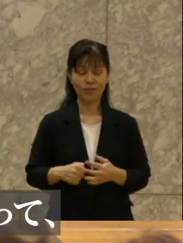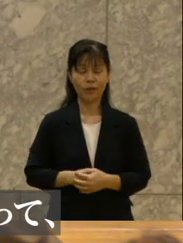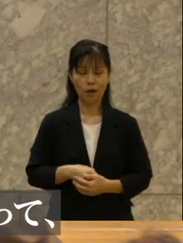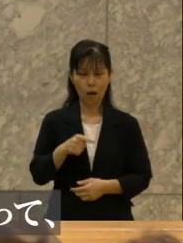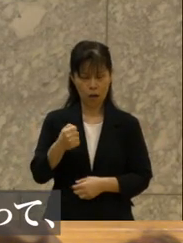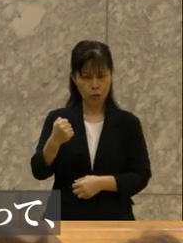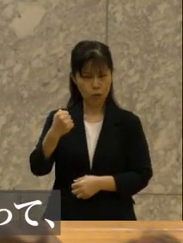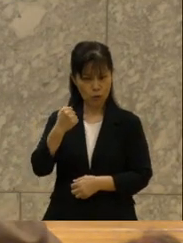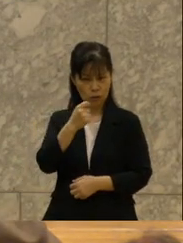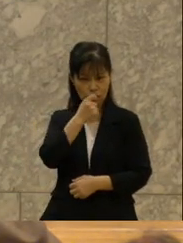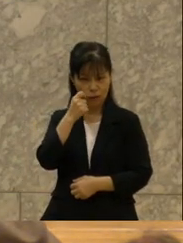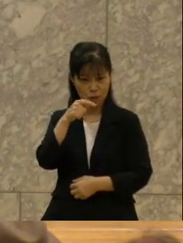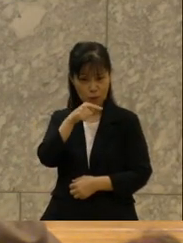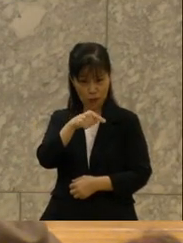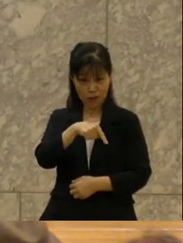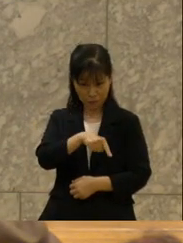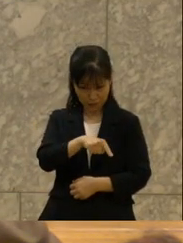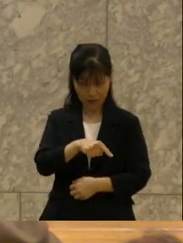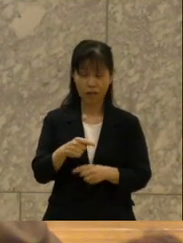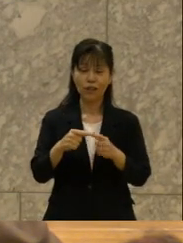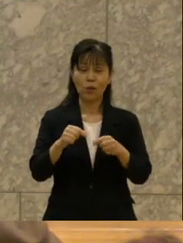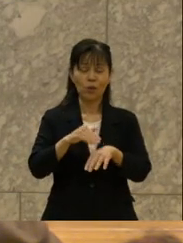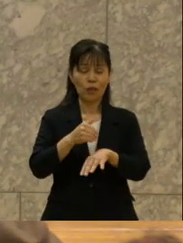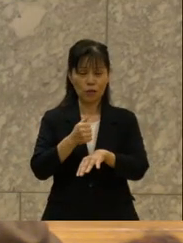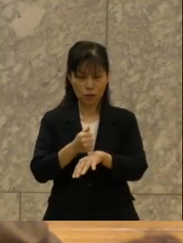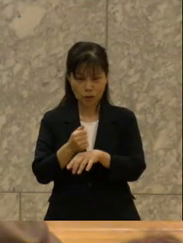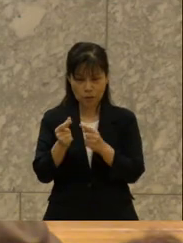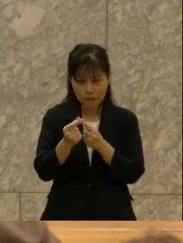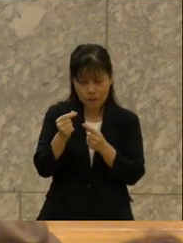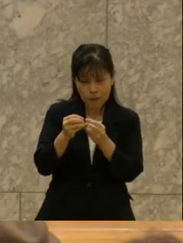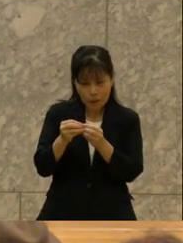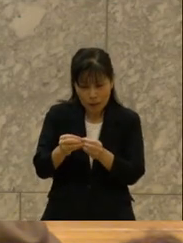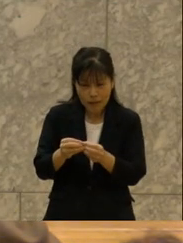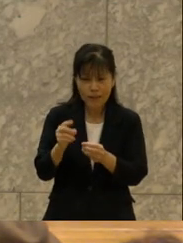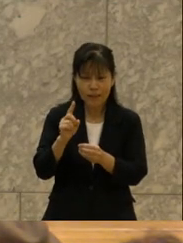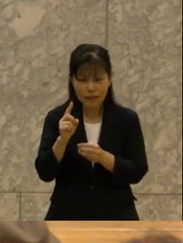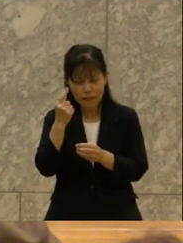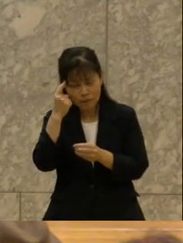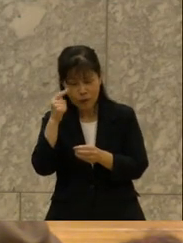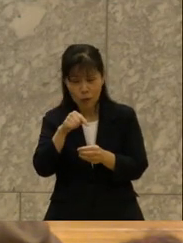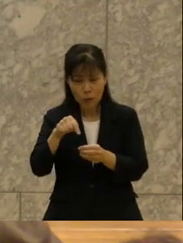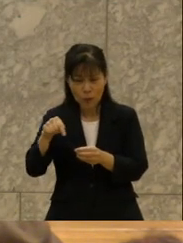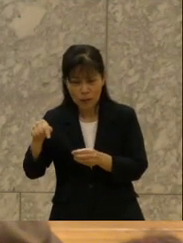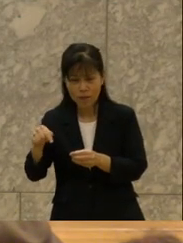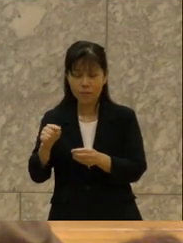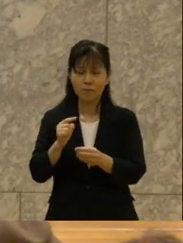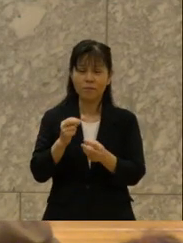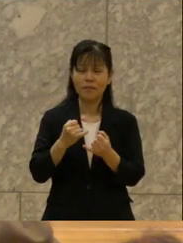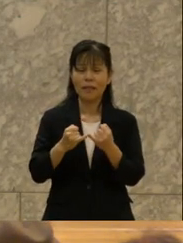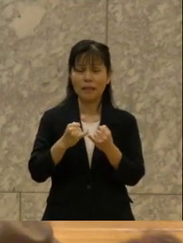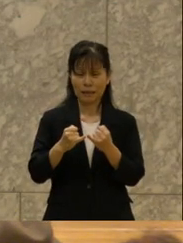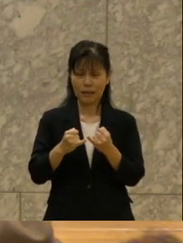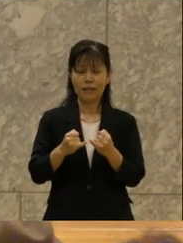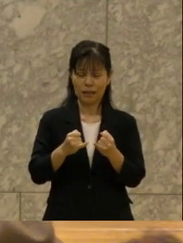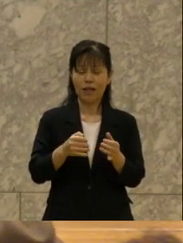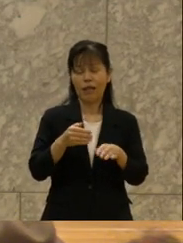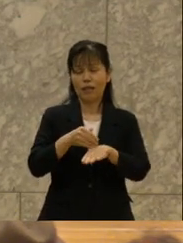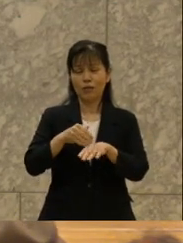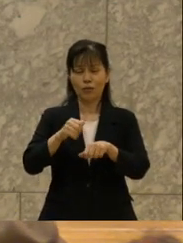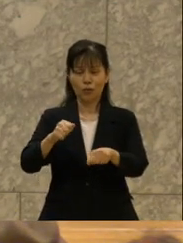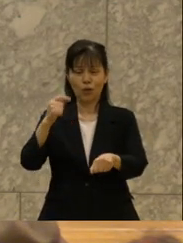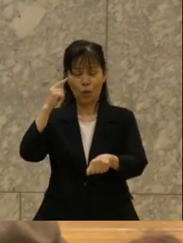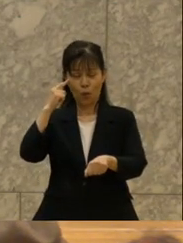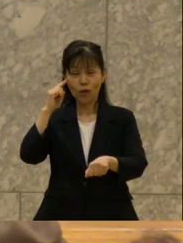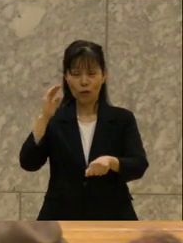さの秘訣ってそこもあって日本の選手って結構繊細で日本食持ってしないといけないあこれ私だったらうなぎを持って行ってたんですけど試合前に